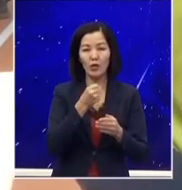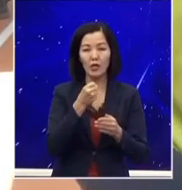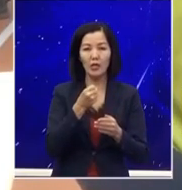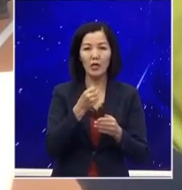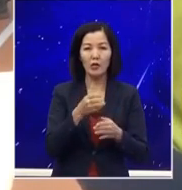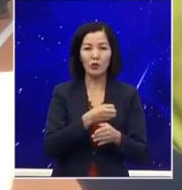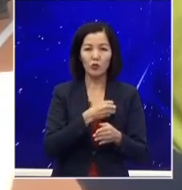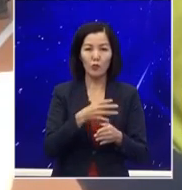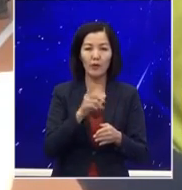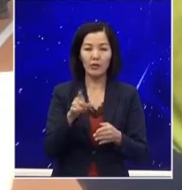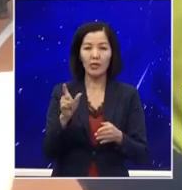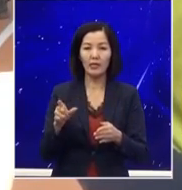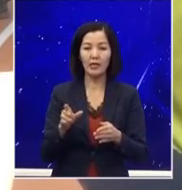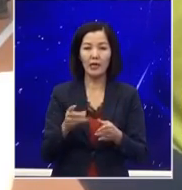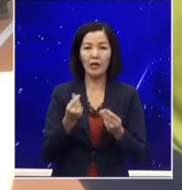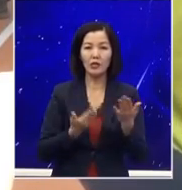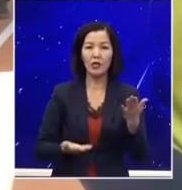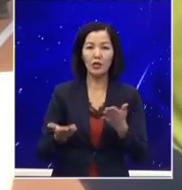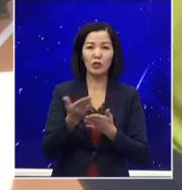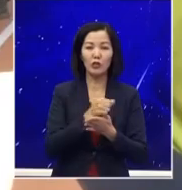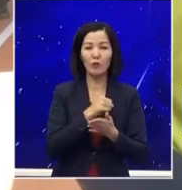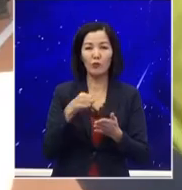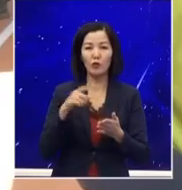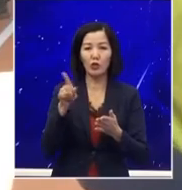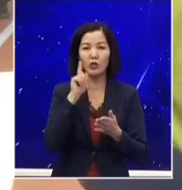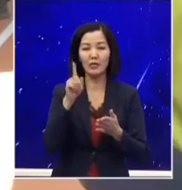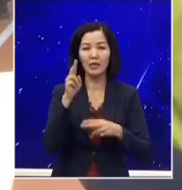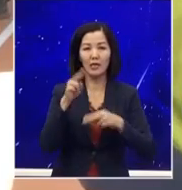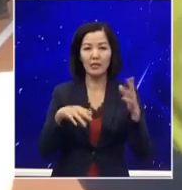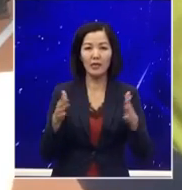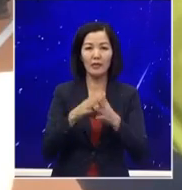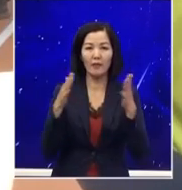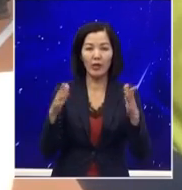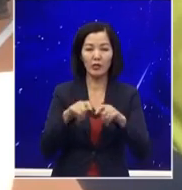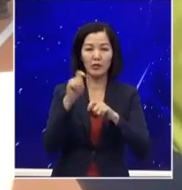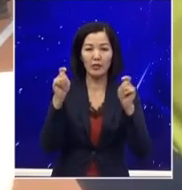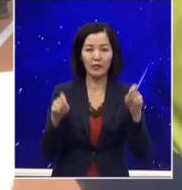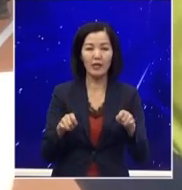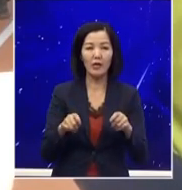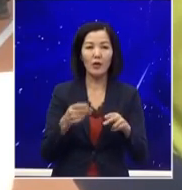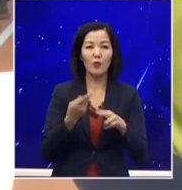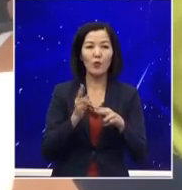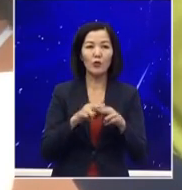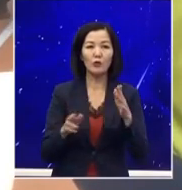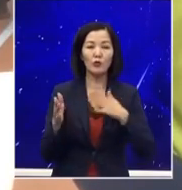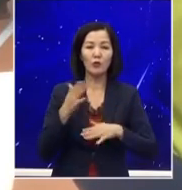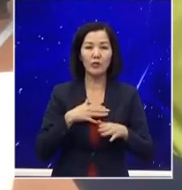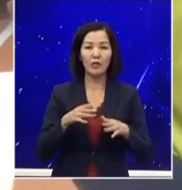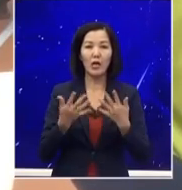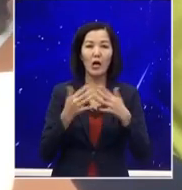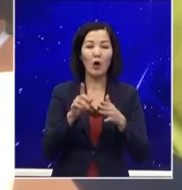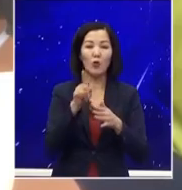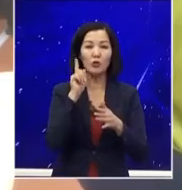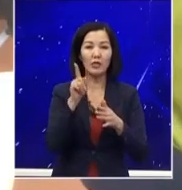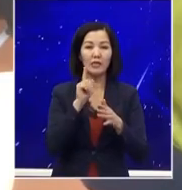қолдауымен жастарға мүмкіншілік беріліп осындай үлкен міне Ақсарайда ғимаратымыз салынып жатыр. Бұл деген біз сияқты ауылдың